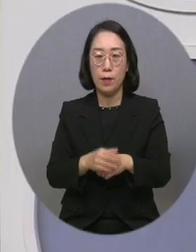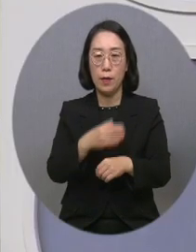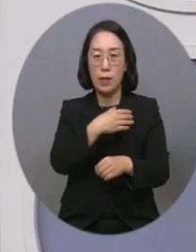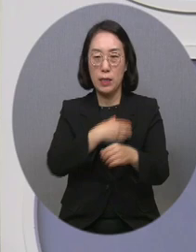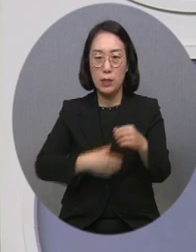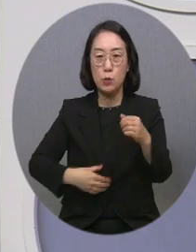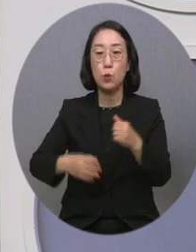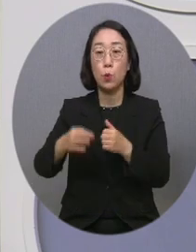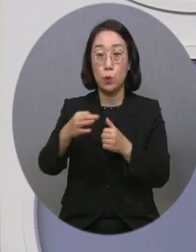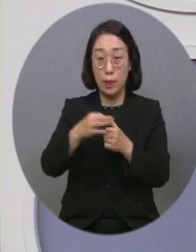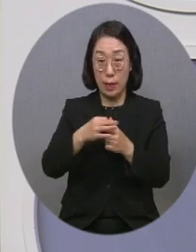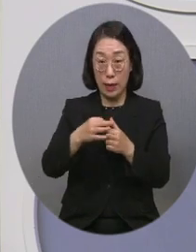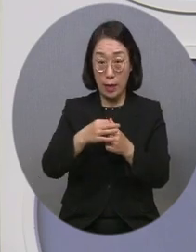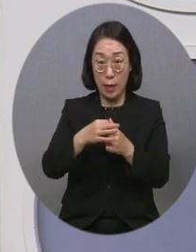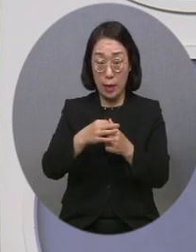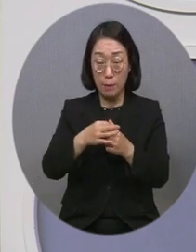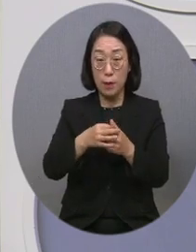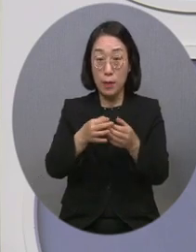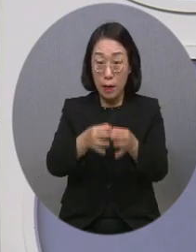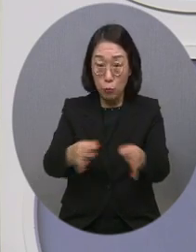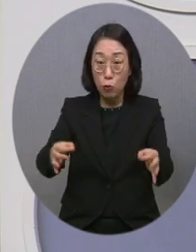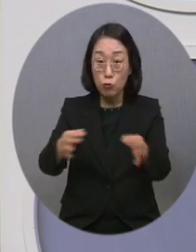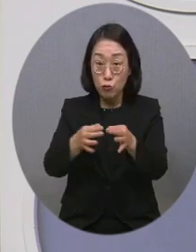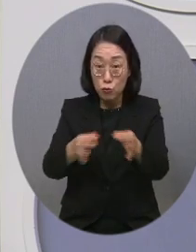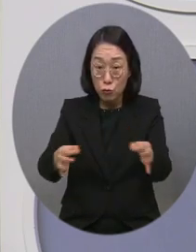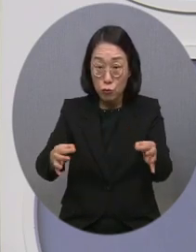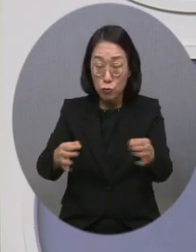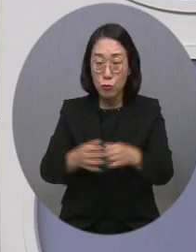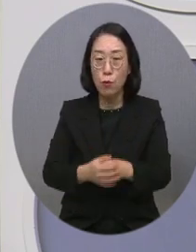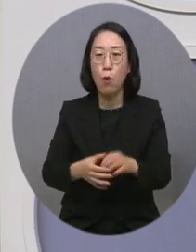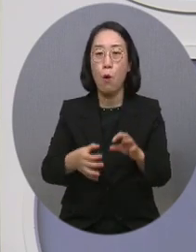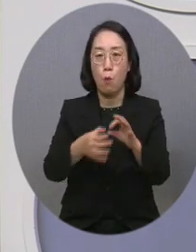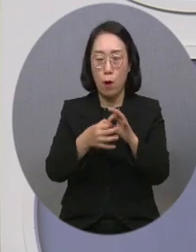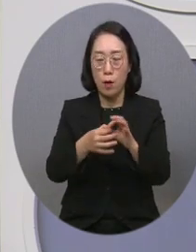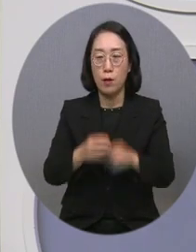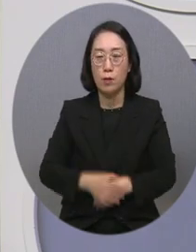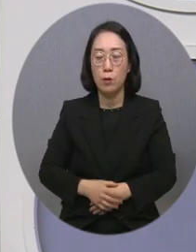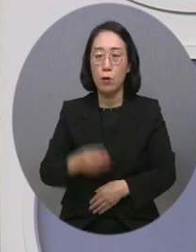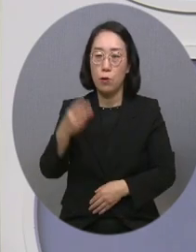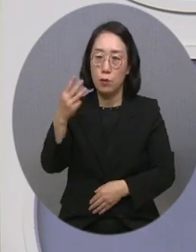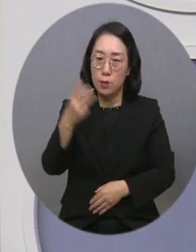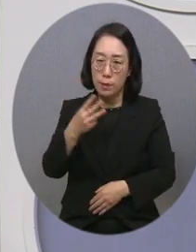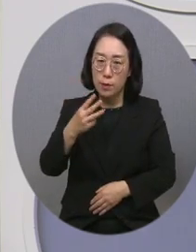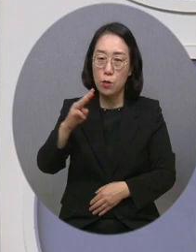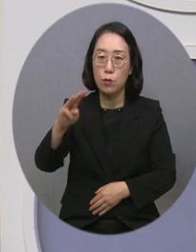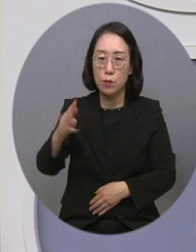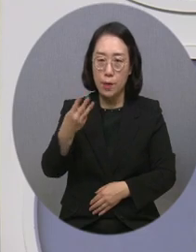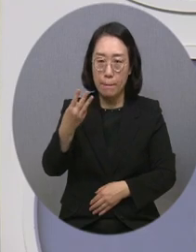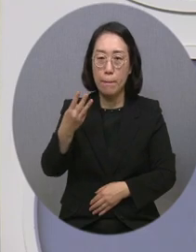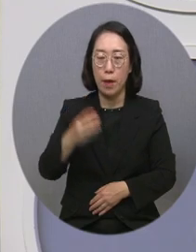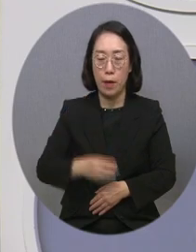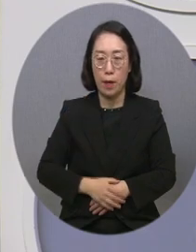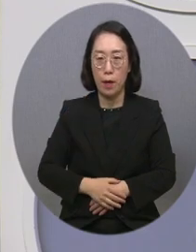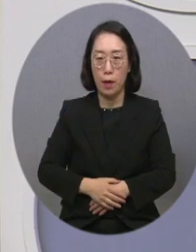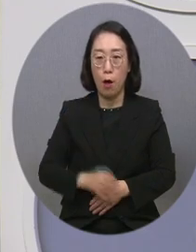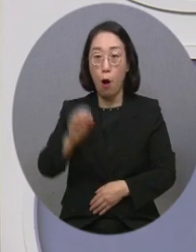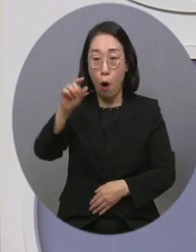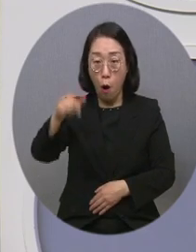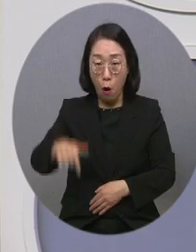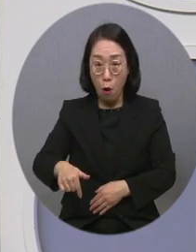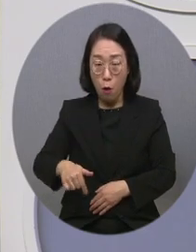생계비하고 의료비 쪽에 한 3,386억 원 정도. 그러니까 재원의 한 45% 정도.